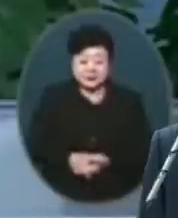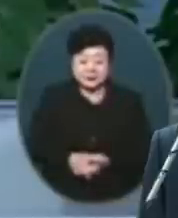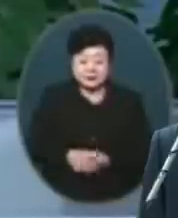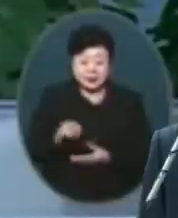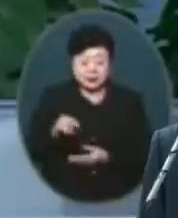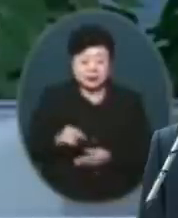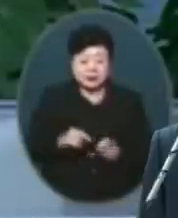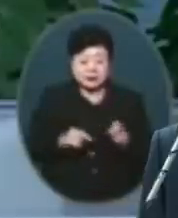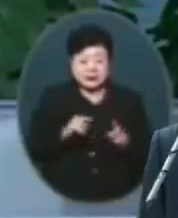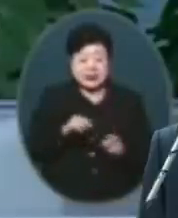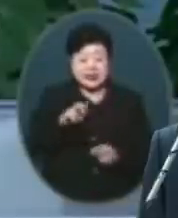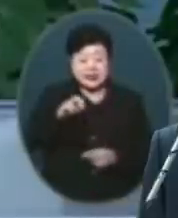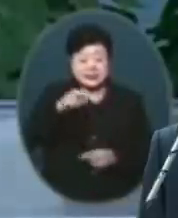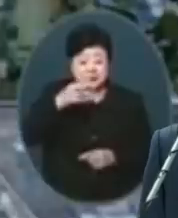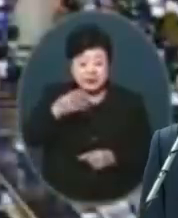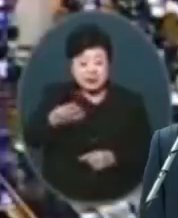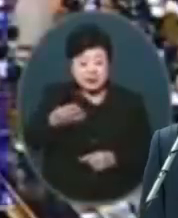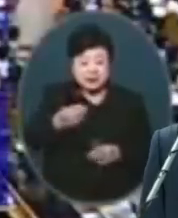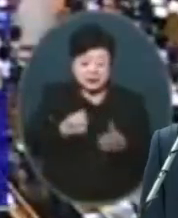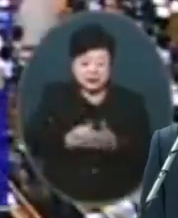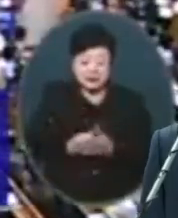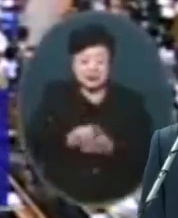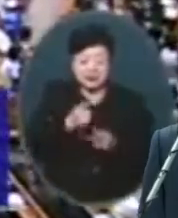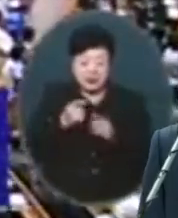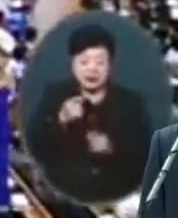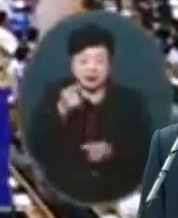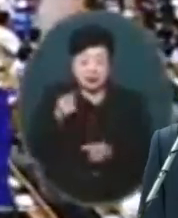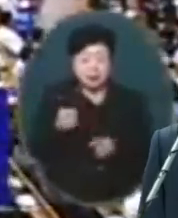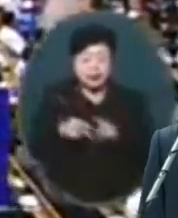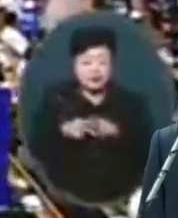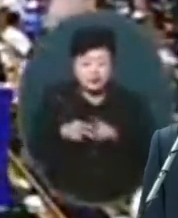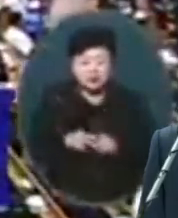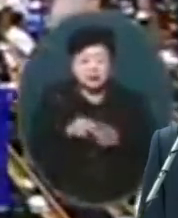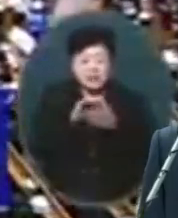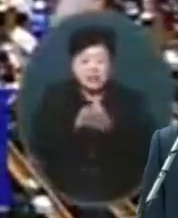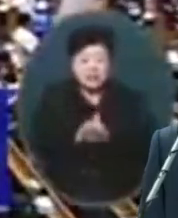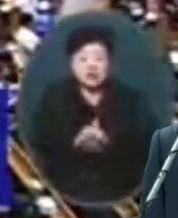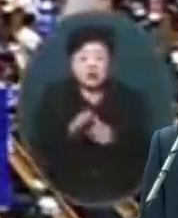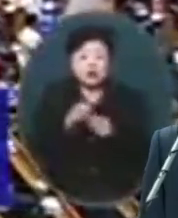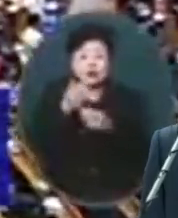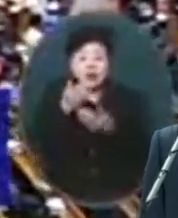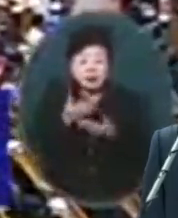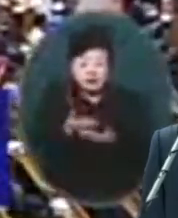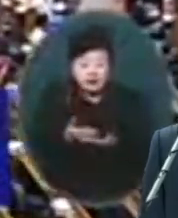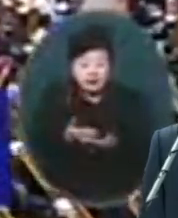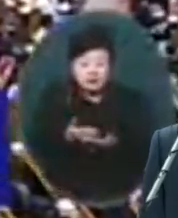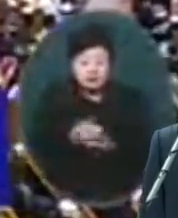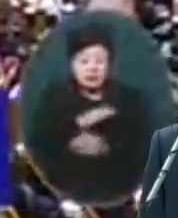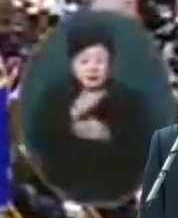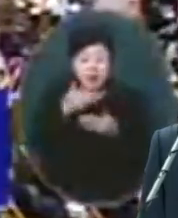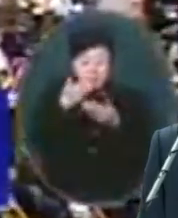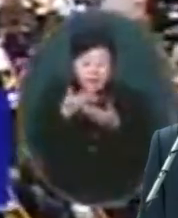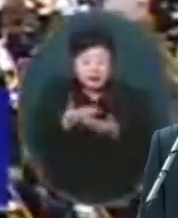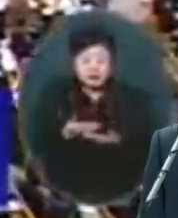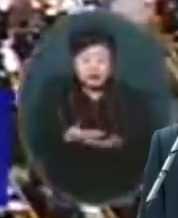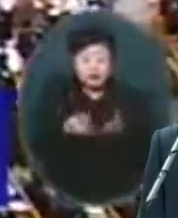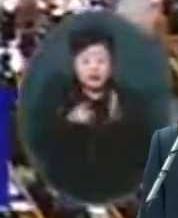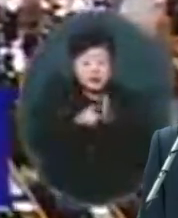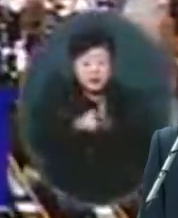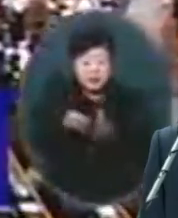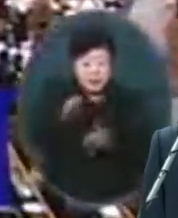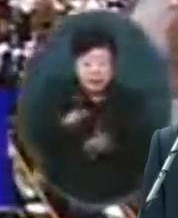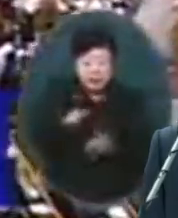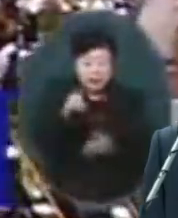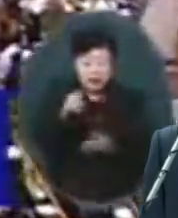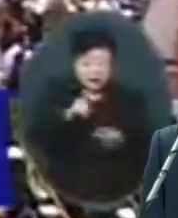마가복음 11장 24절에 그러므로 내가 너희에게 말하노니 무엇이든지 기도하고 구한 것은 받은 줄로 믿어라.